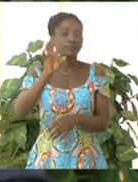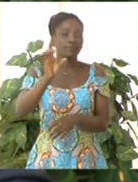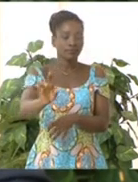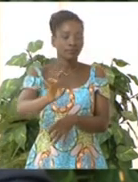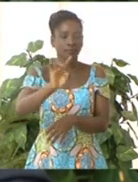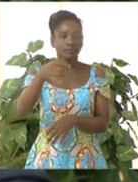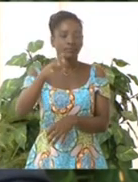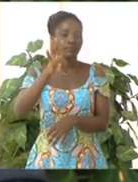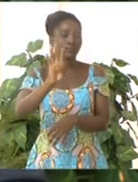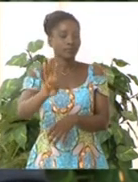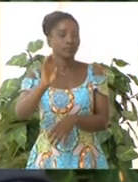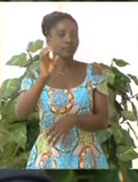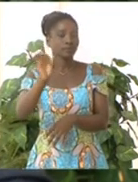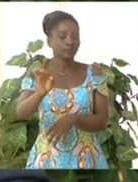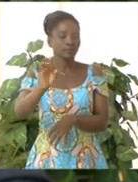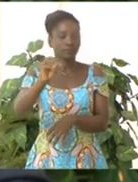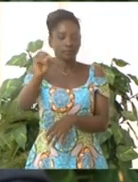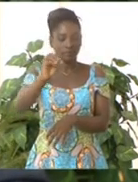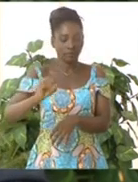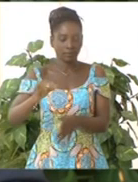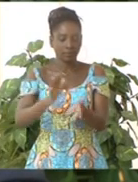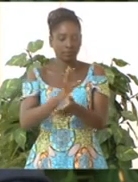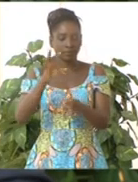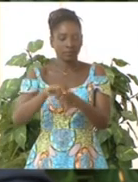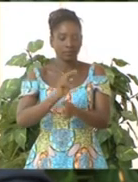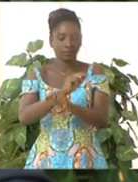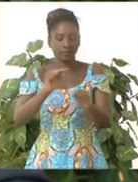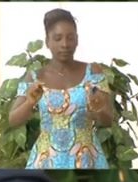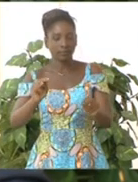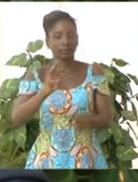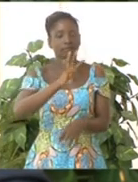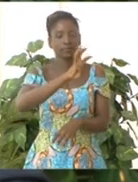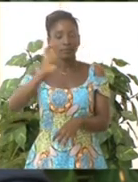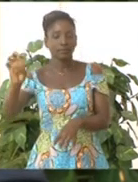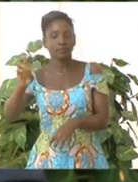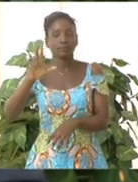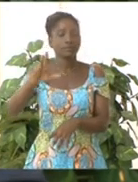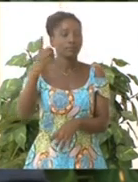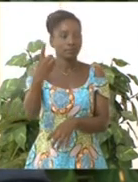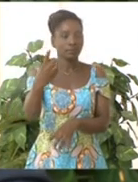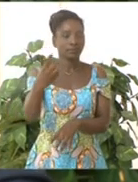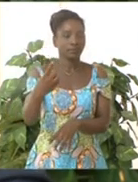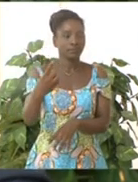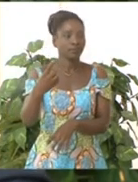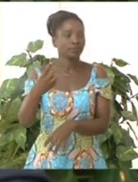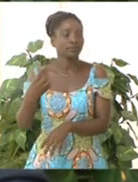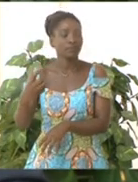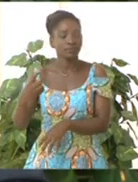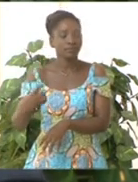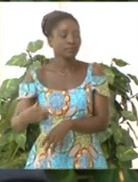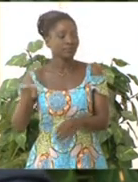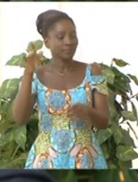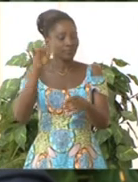bulletins nuls 431 soit 2,44 % le thé